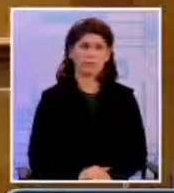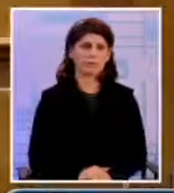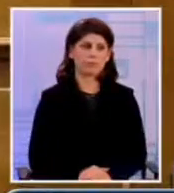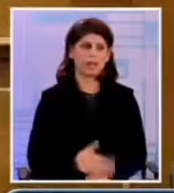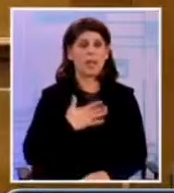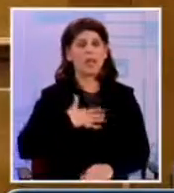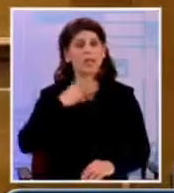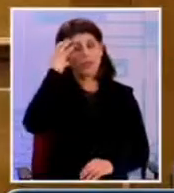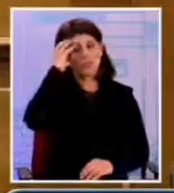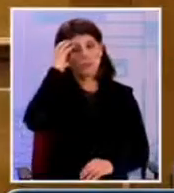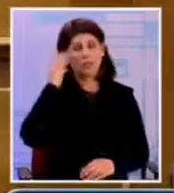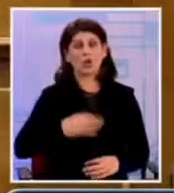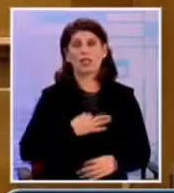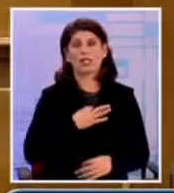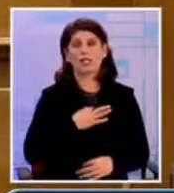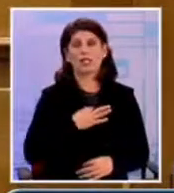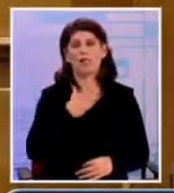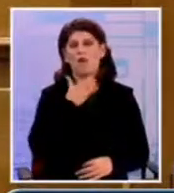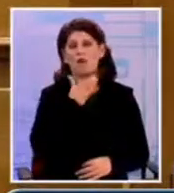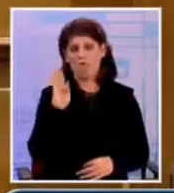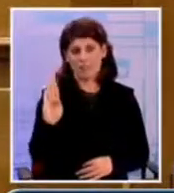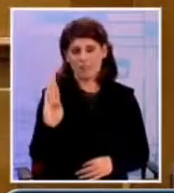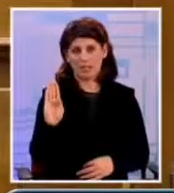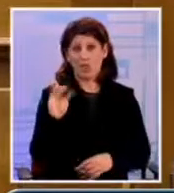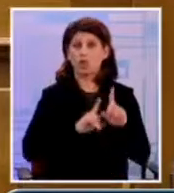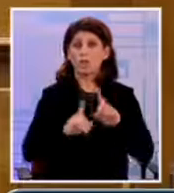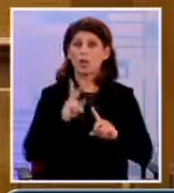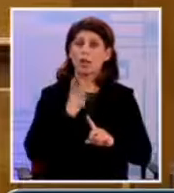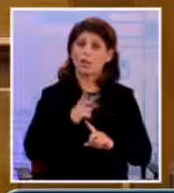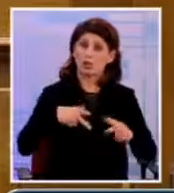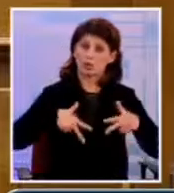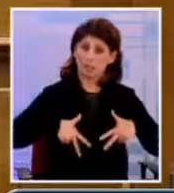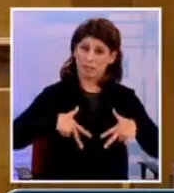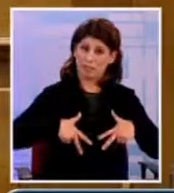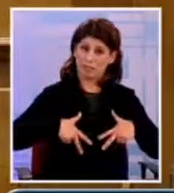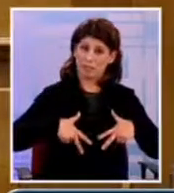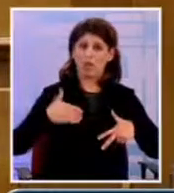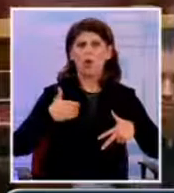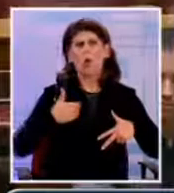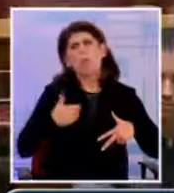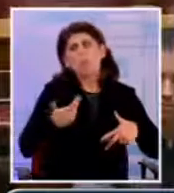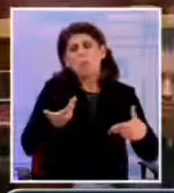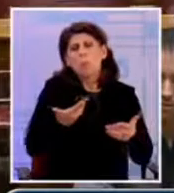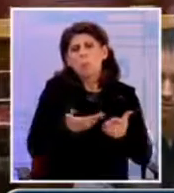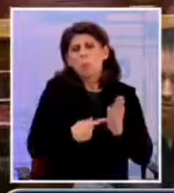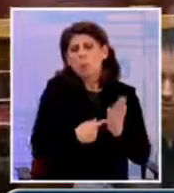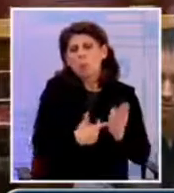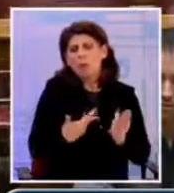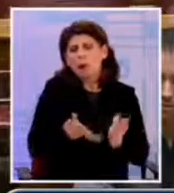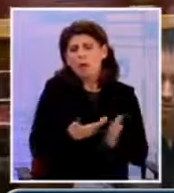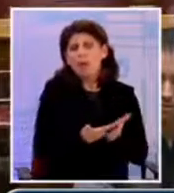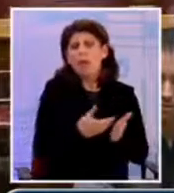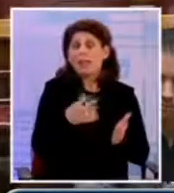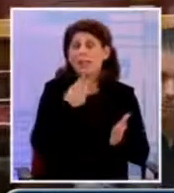Θέλω να θυμίσω στον κύριο Βενιζέλο και όσους κατηγορούν την κυβέρνησή μας, που δεν το βάζει έτσι το θέμα, γιατί είναι